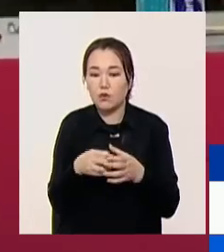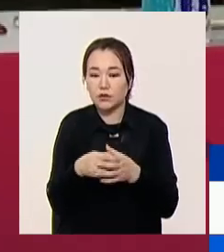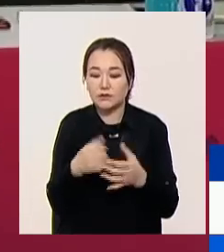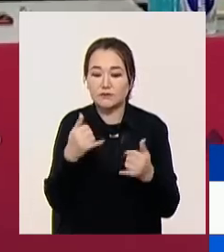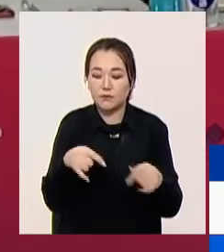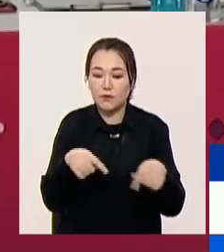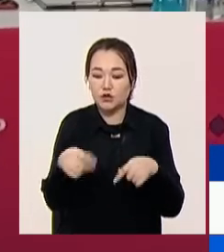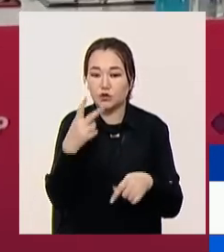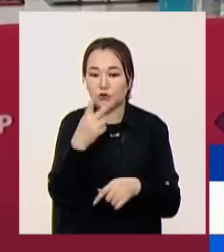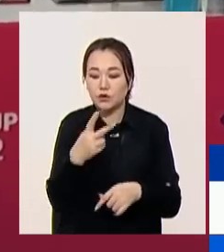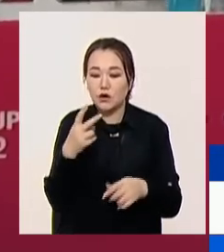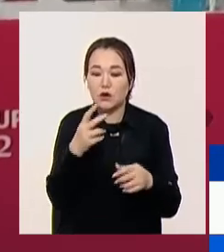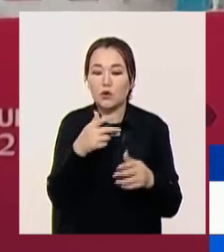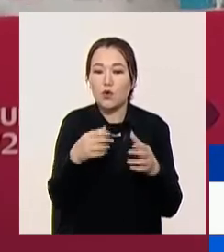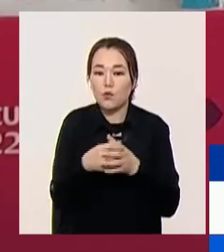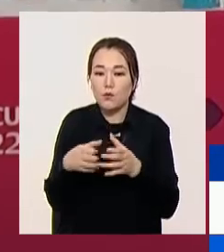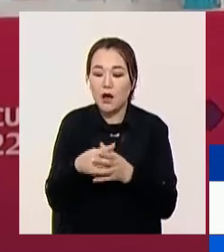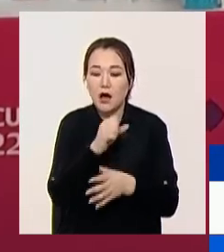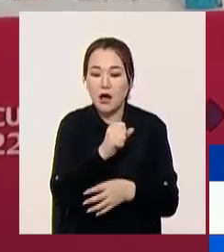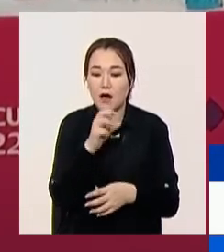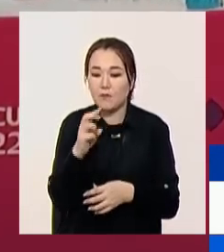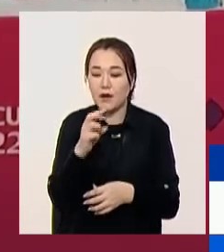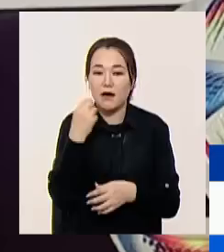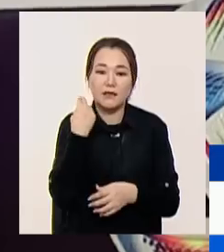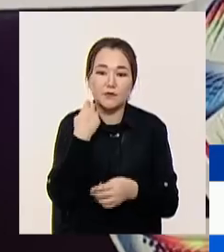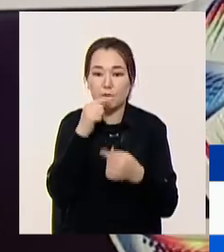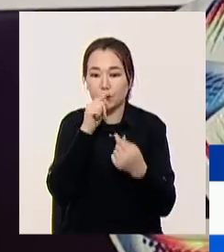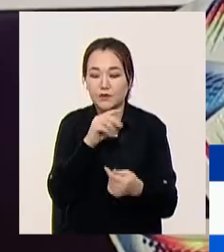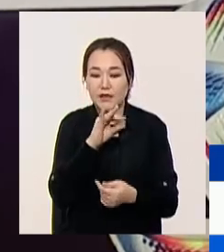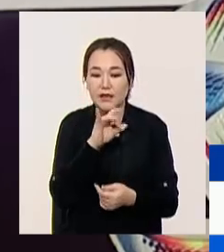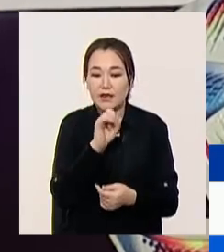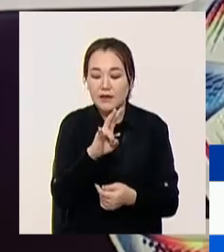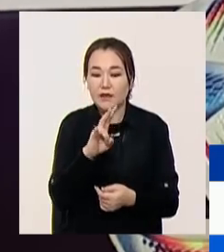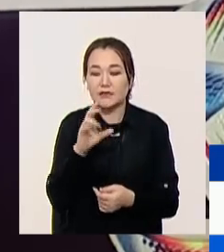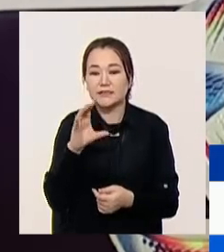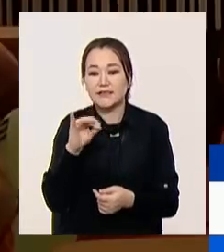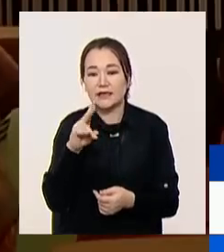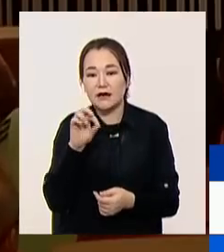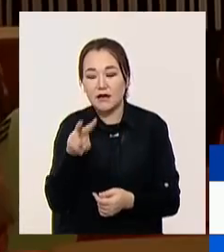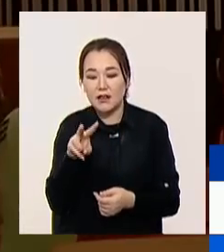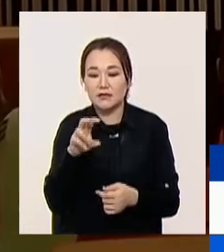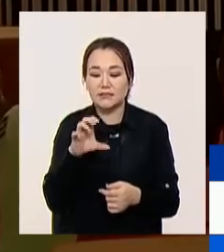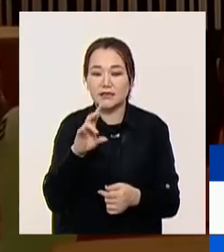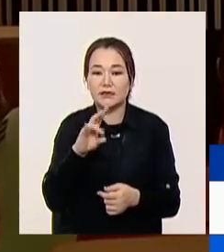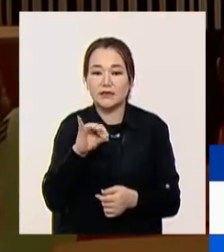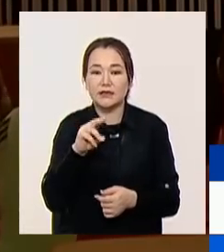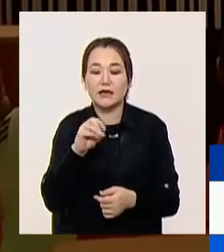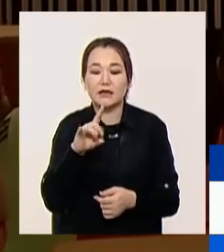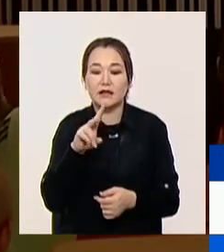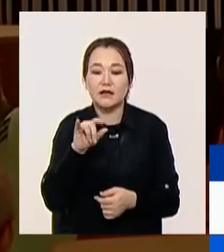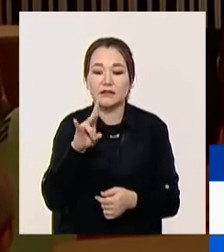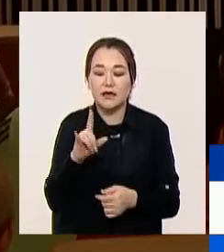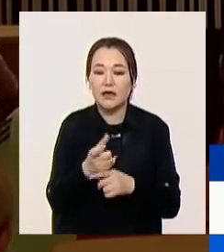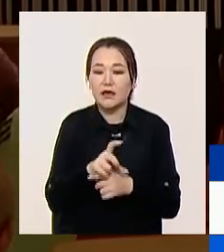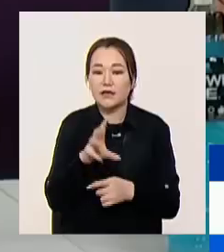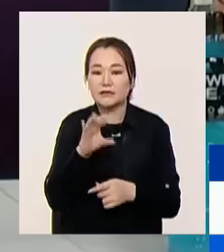2 матча в группах А и Б. Англия выйдет на поле против Ирана, а Сенегал сыграет с Нидерландами. Сенегалу,